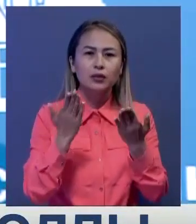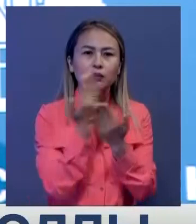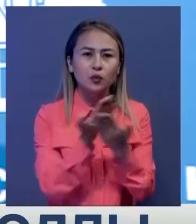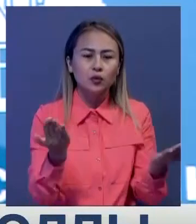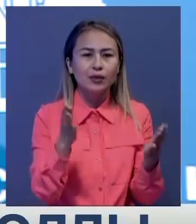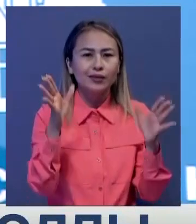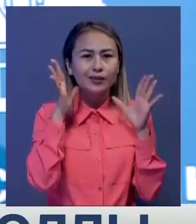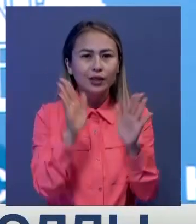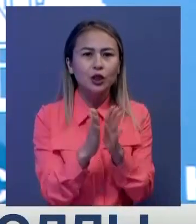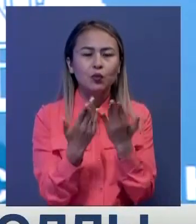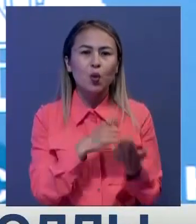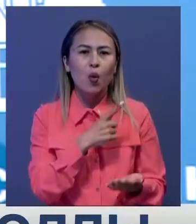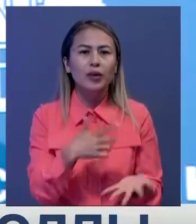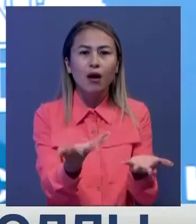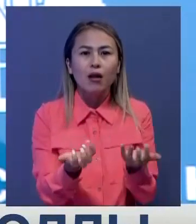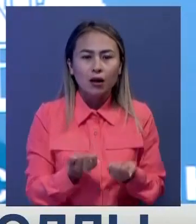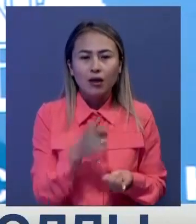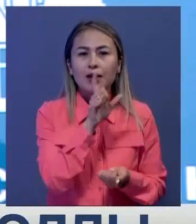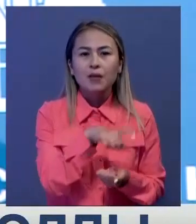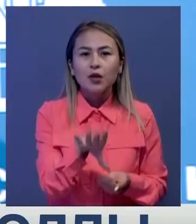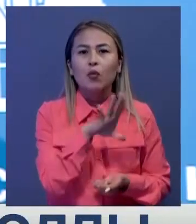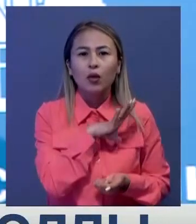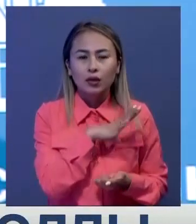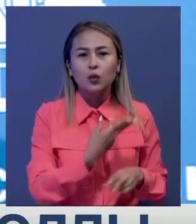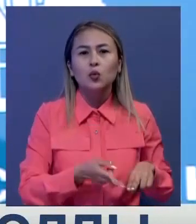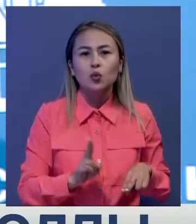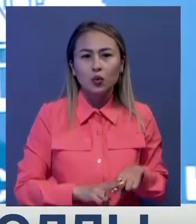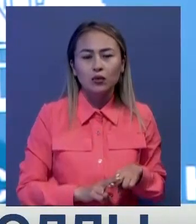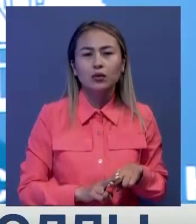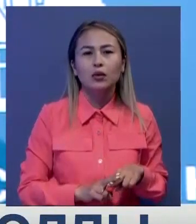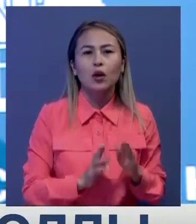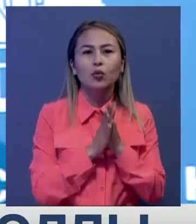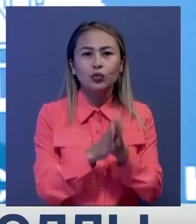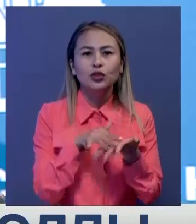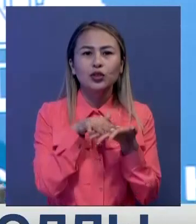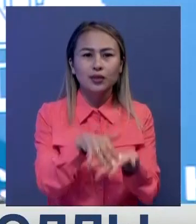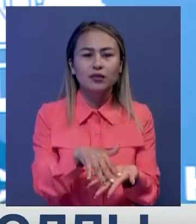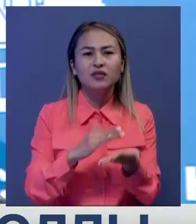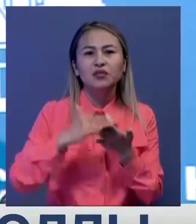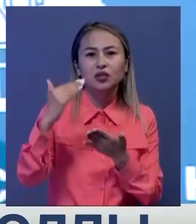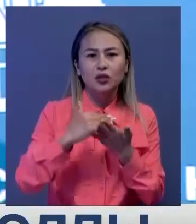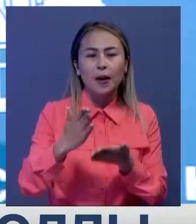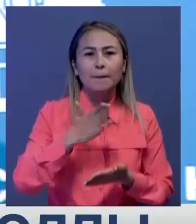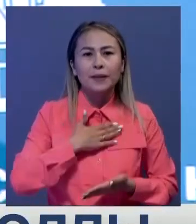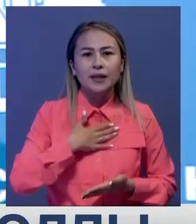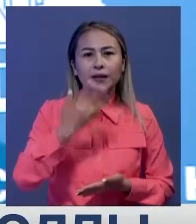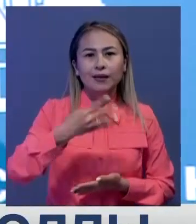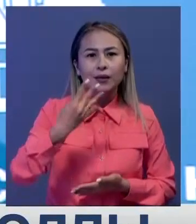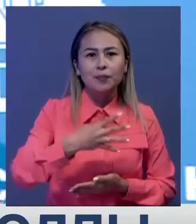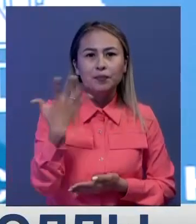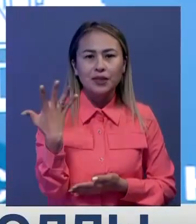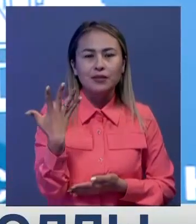соның діни дипломын алған азамат болған екен. Сол өтініш жазады жоғарыға. Менің 45